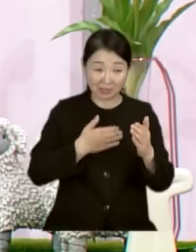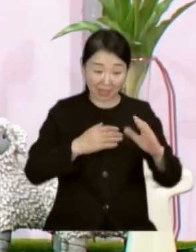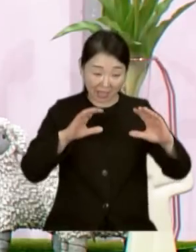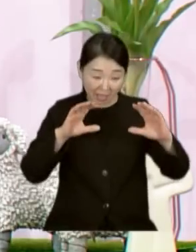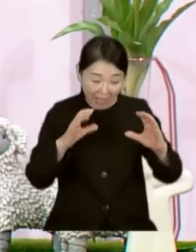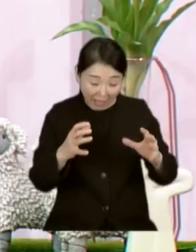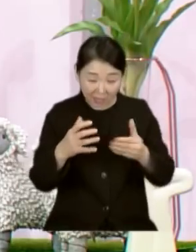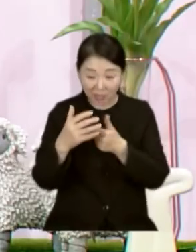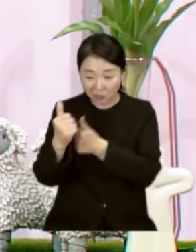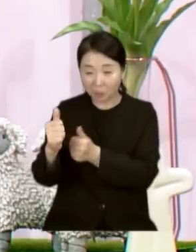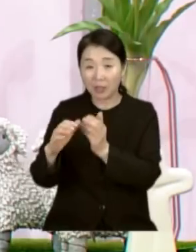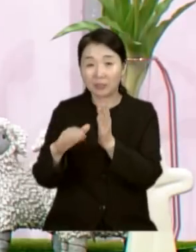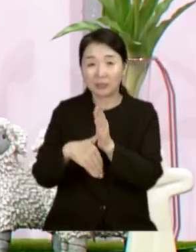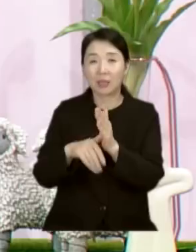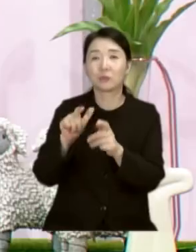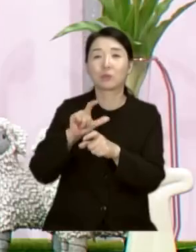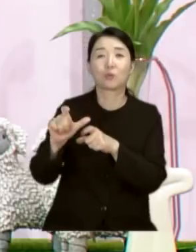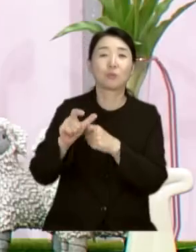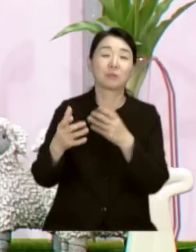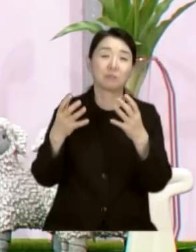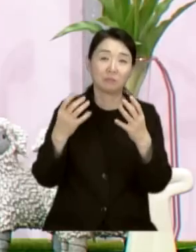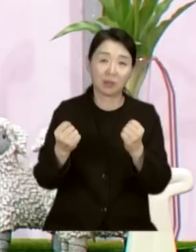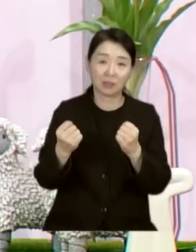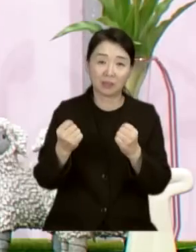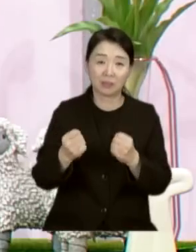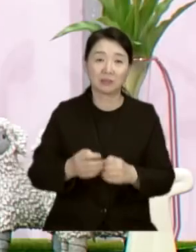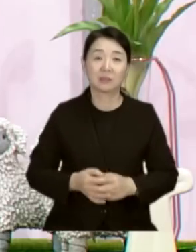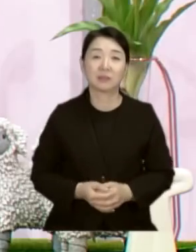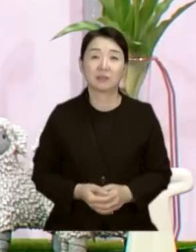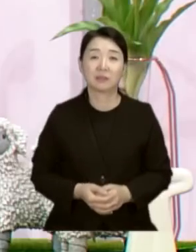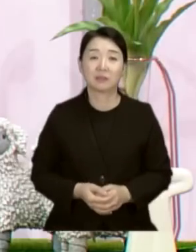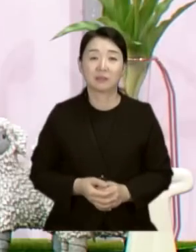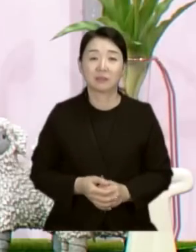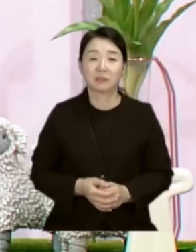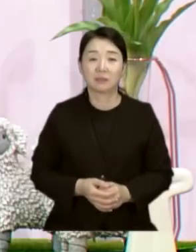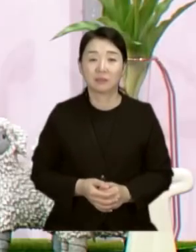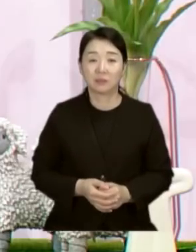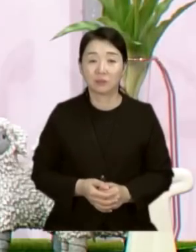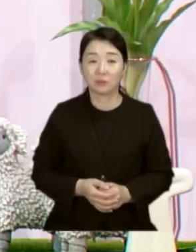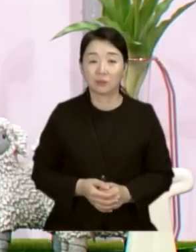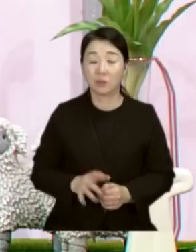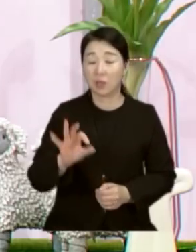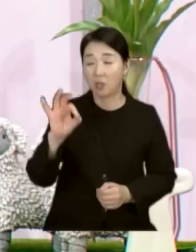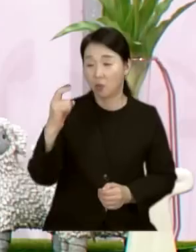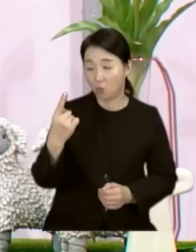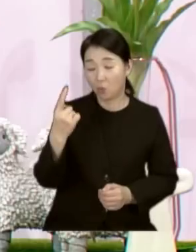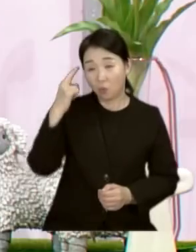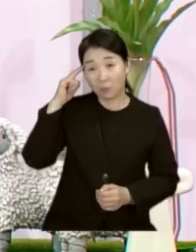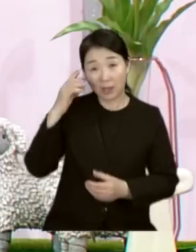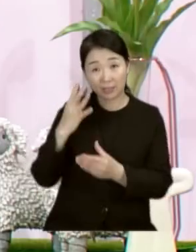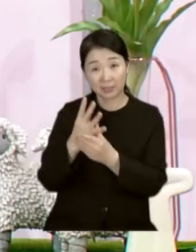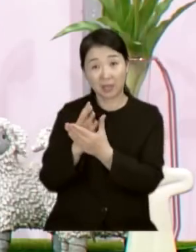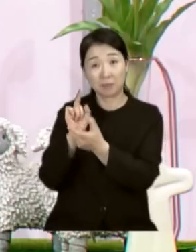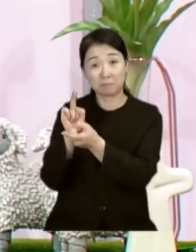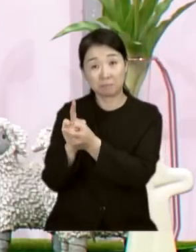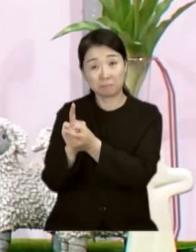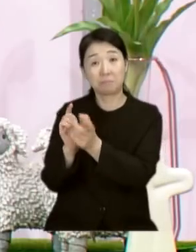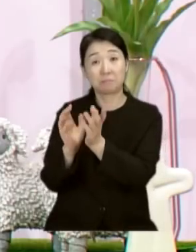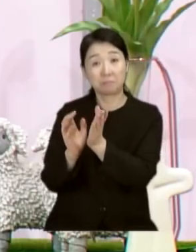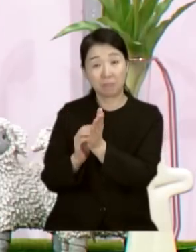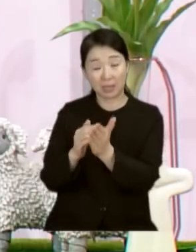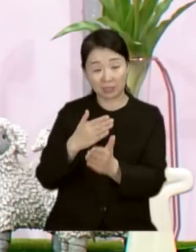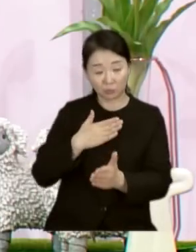들어왔을 때 아, 그것도 고민도 많이 했어요. 물론 이제 오은영 박사님을 만나고 그런 거는